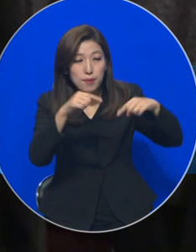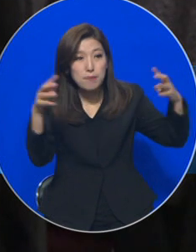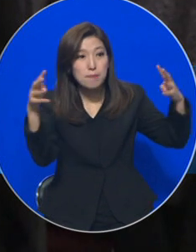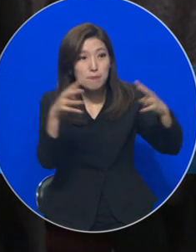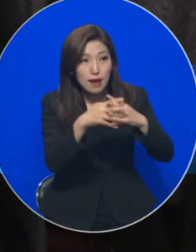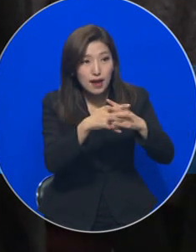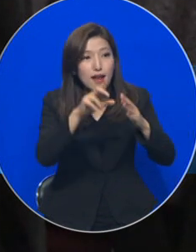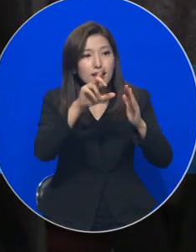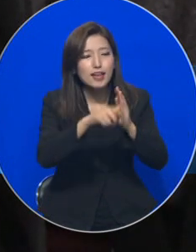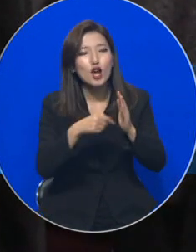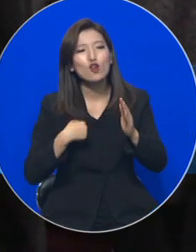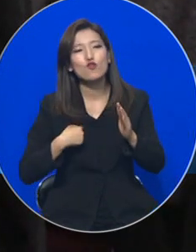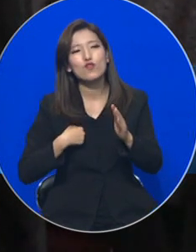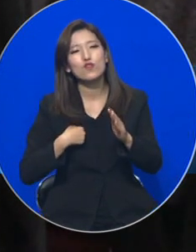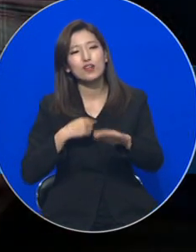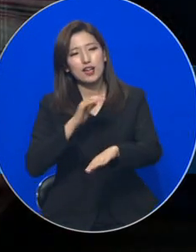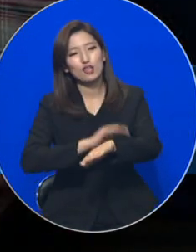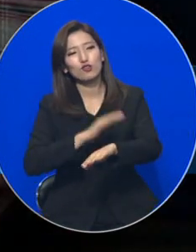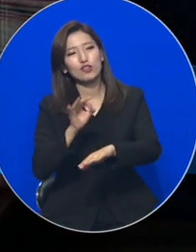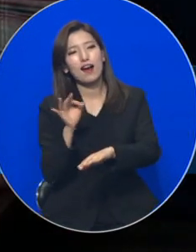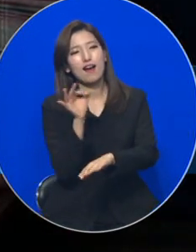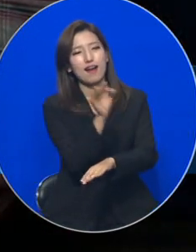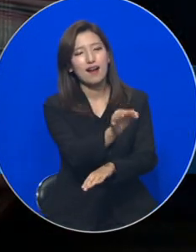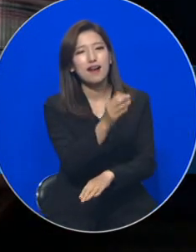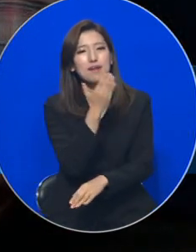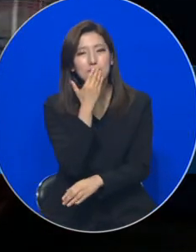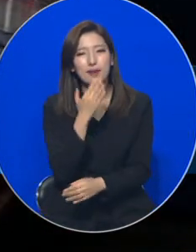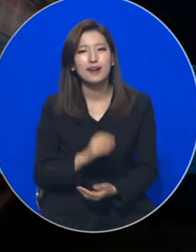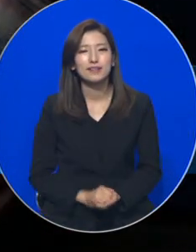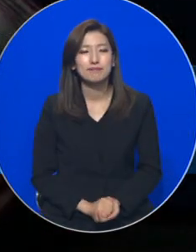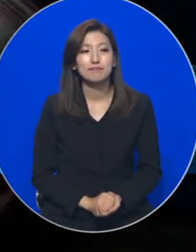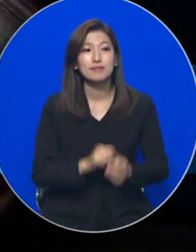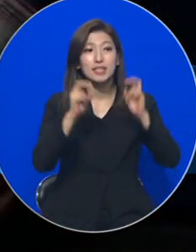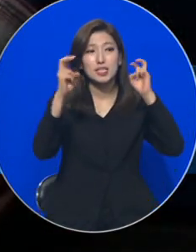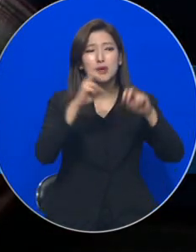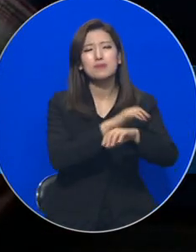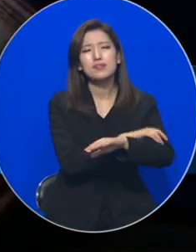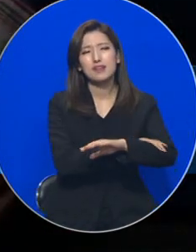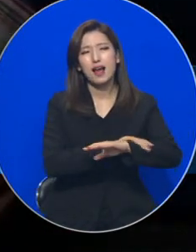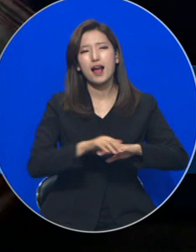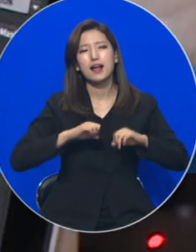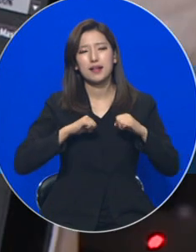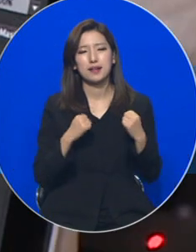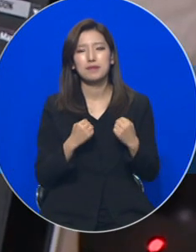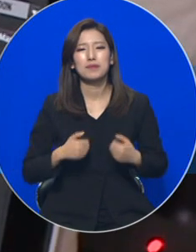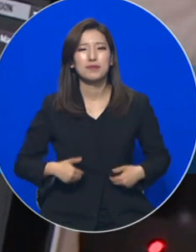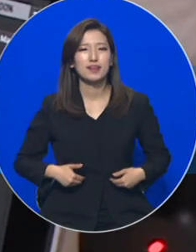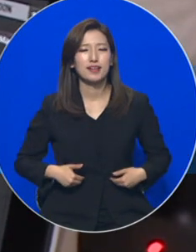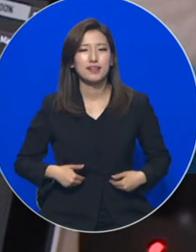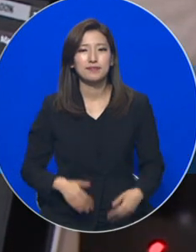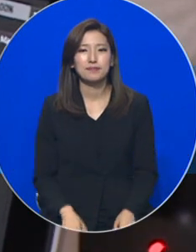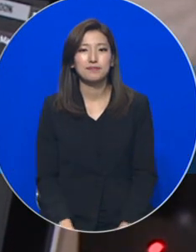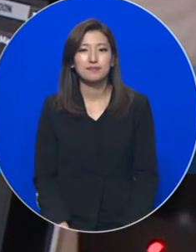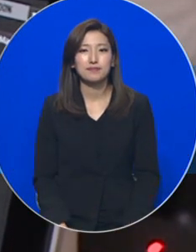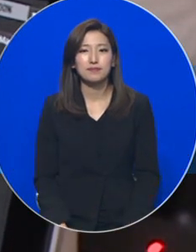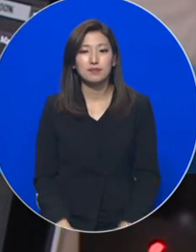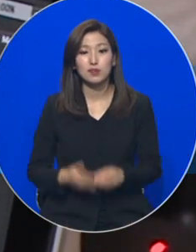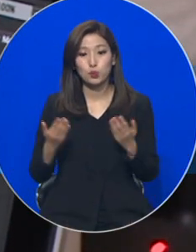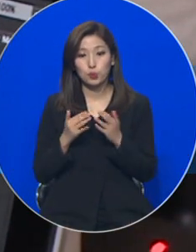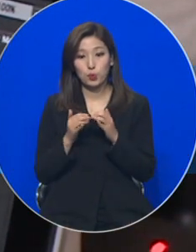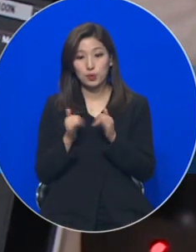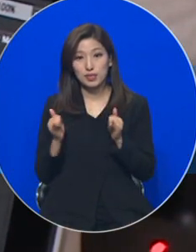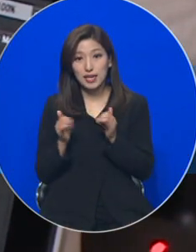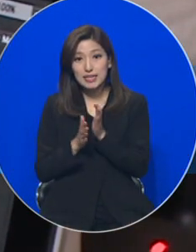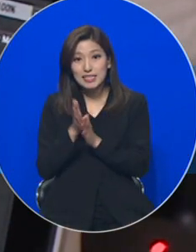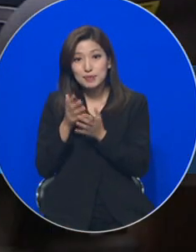예정입니다. 구속력이 없는 자율 규범을 기업들이 잘 지키도록 유인하기 위해서입니다. 노동 시민단체들은